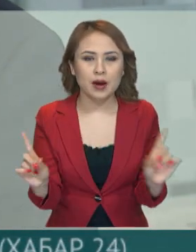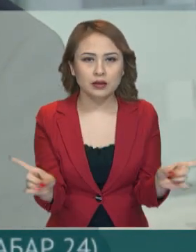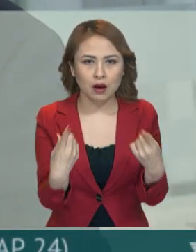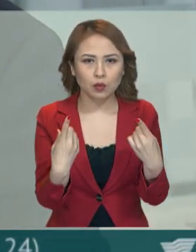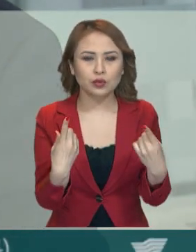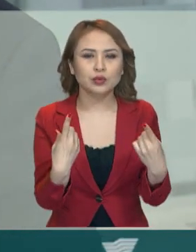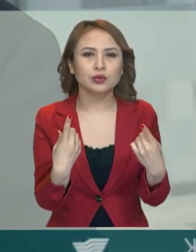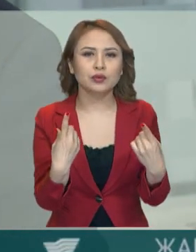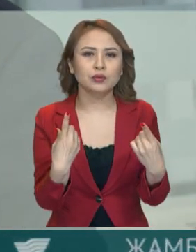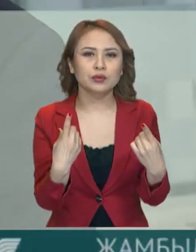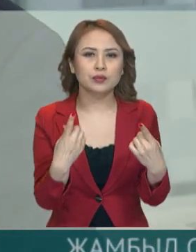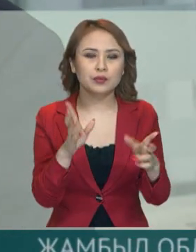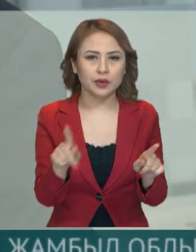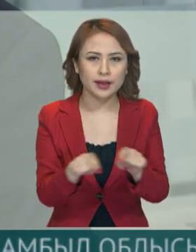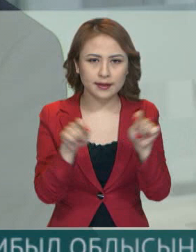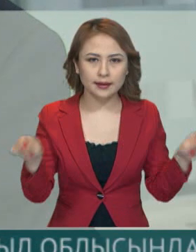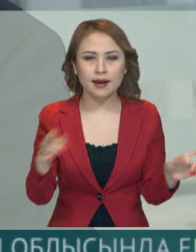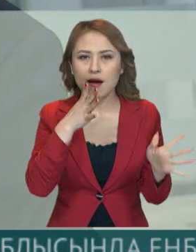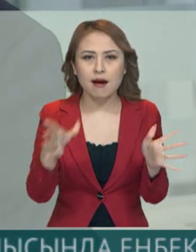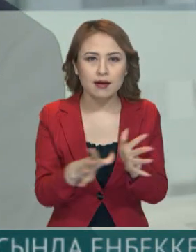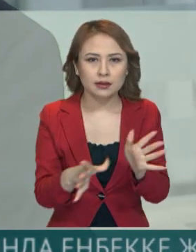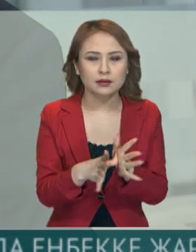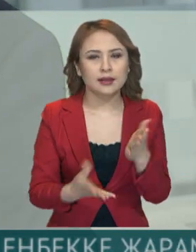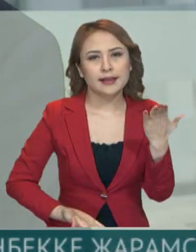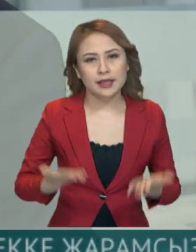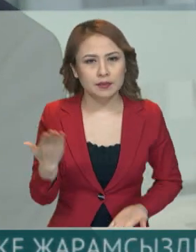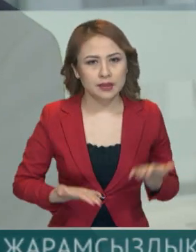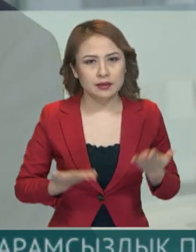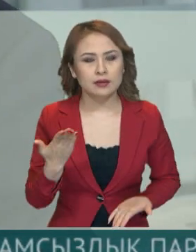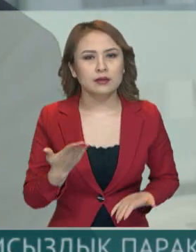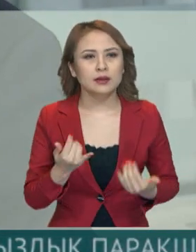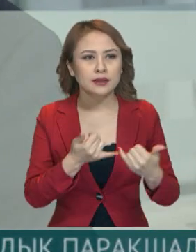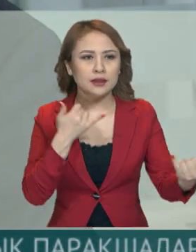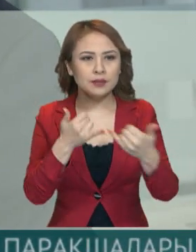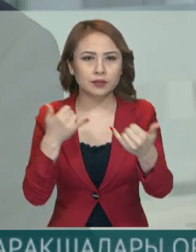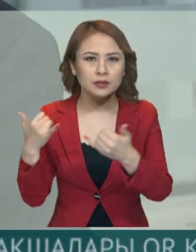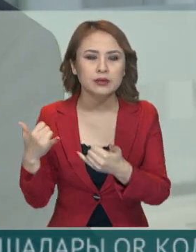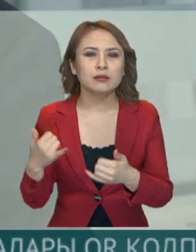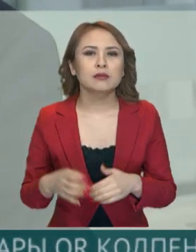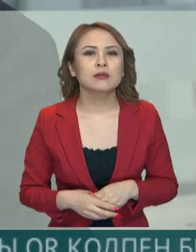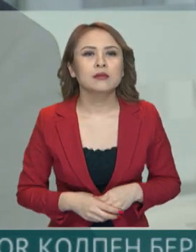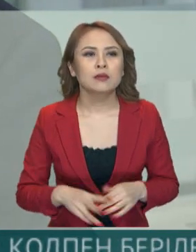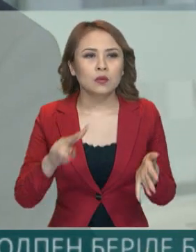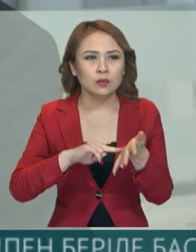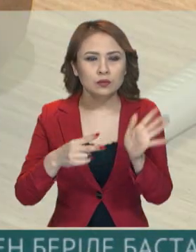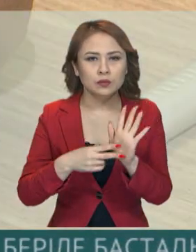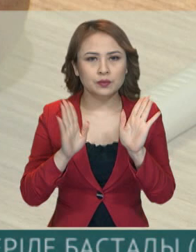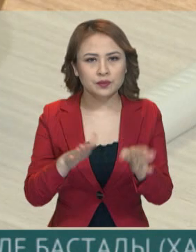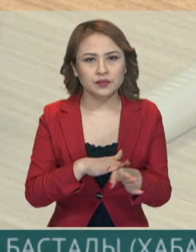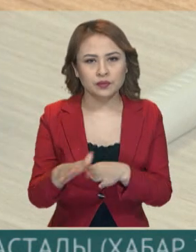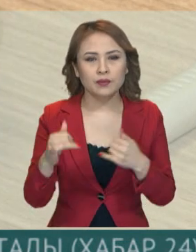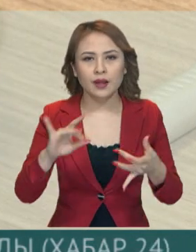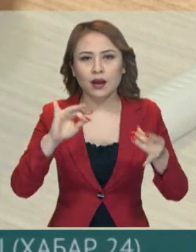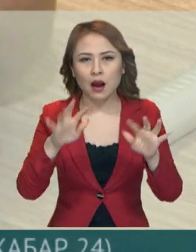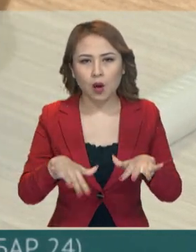әр аймаққа салынатын электр станциялардың немесе сым желілерінің жоспарын көрсете алады.